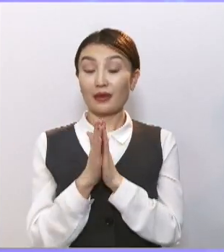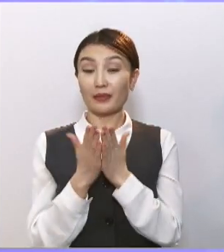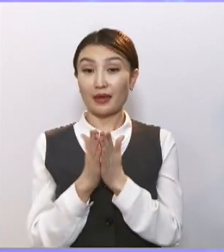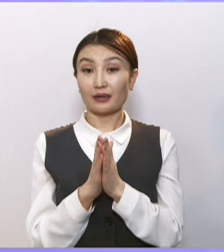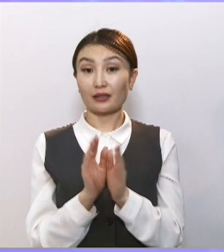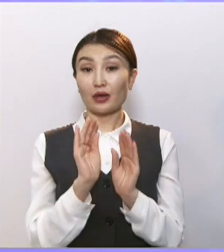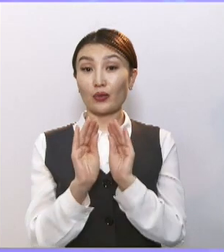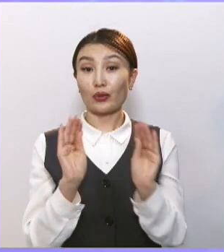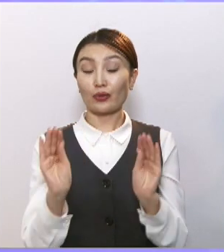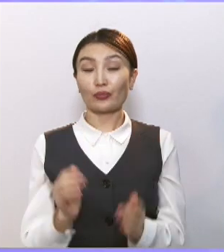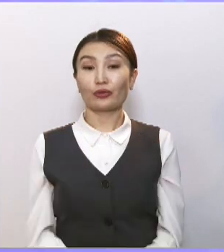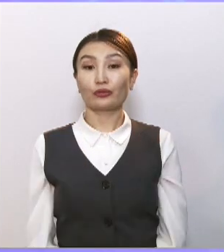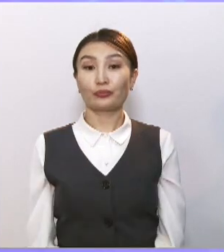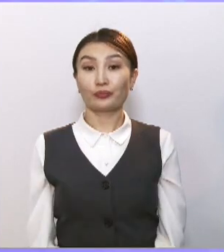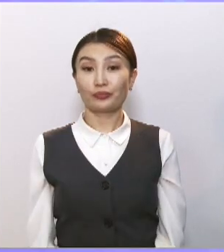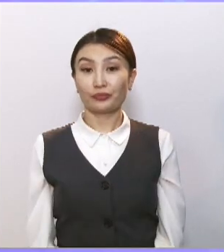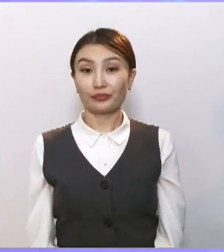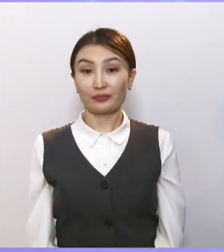китептерди коёмун.